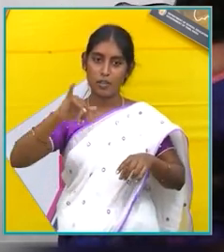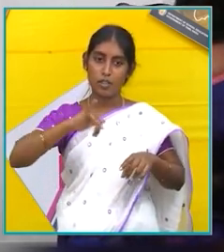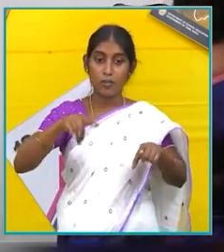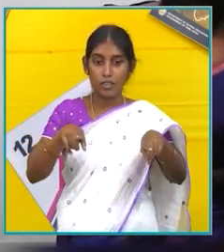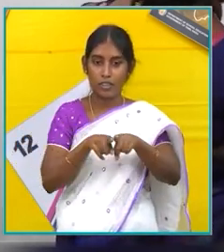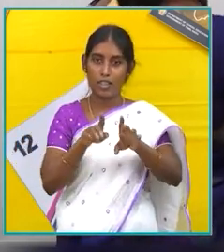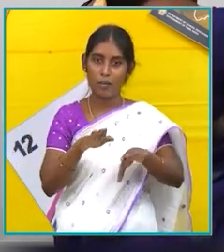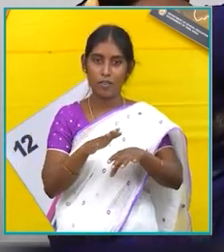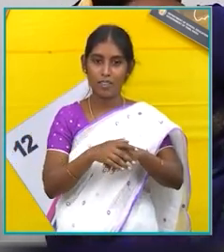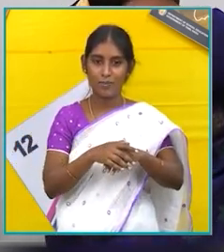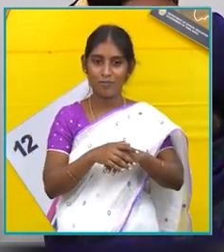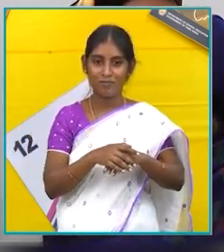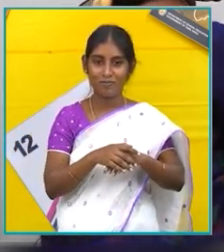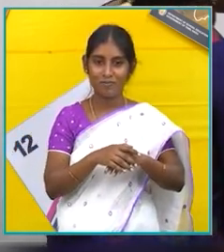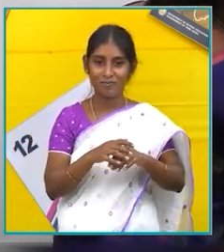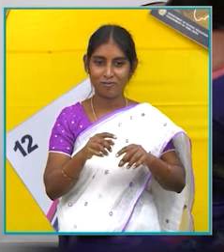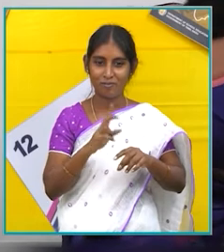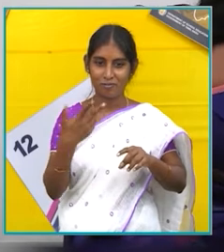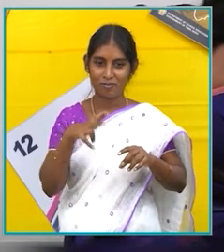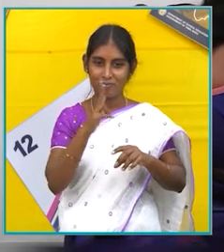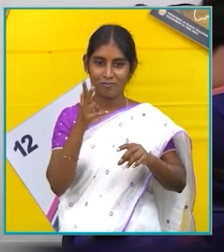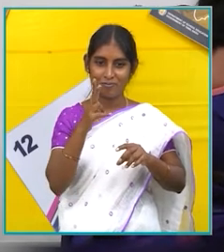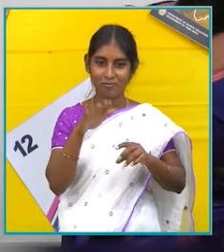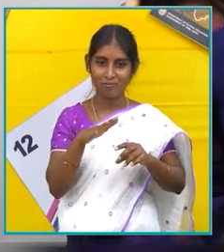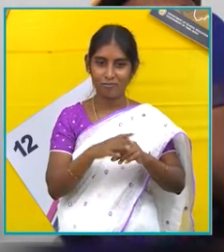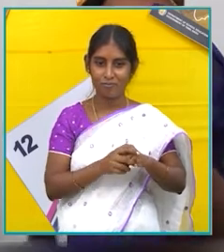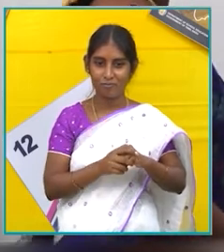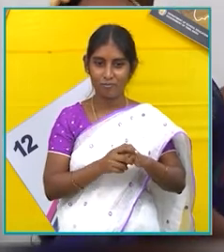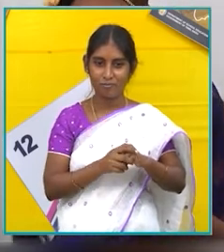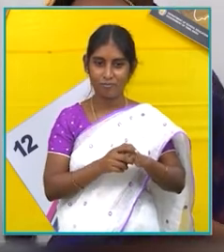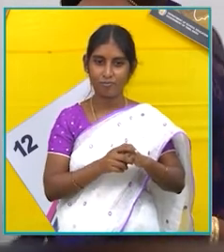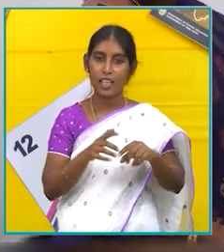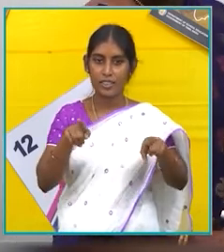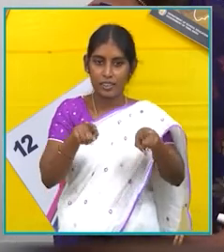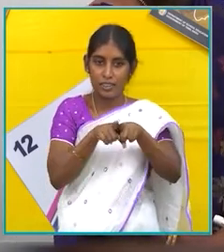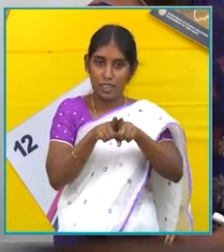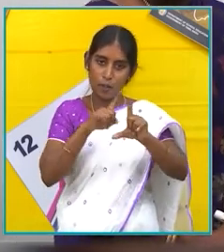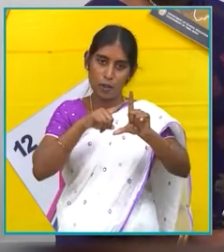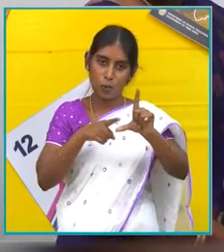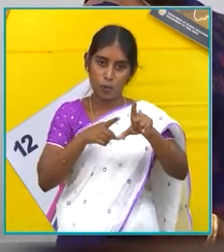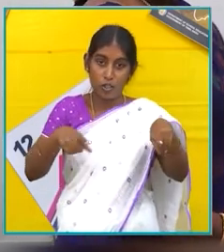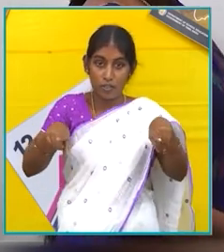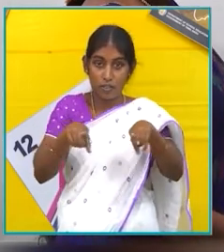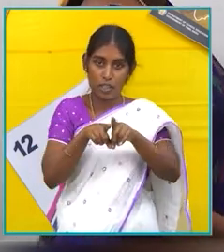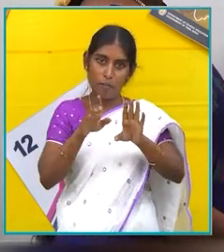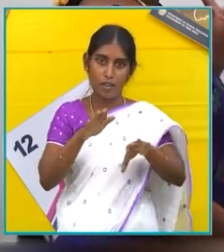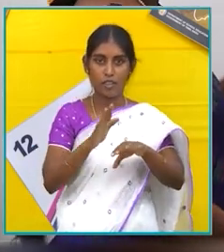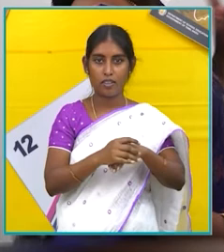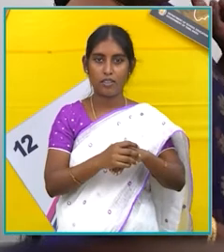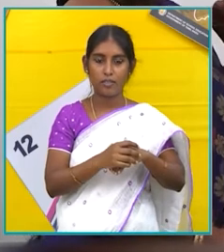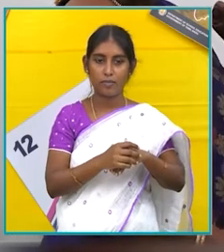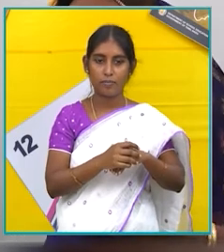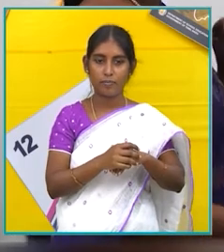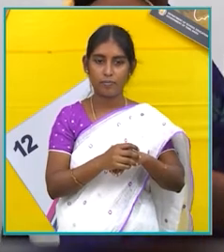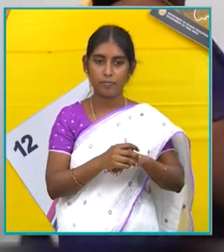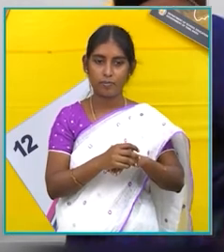இடத்துல என்ன கோண அளவு இருக்கோ அதே அளவு தான் 8ங்கிற இடத்துலையும் இருக்கும். ஸோ இதுதான் ஒத்த கோணங்கள். ஒத்த கோணங்கள் வந்து